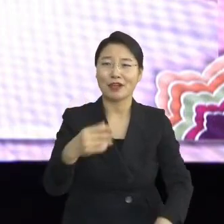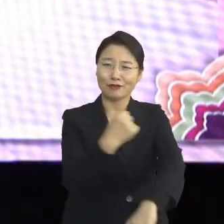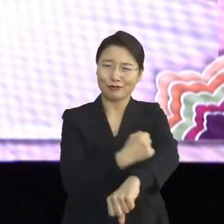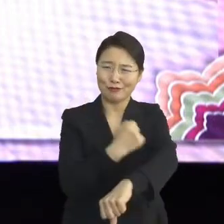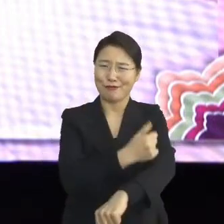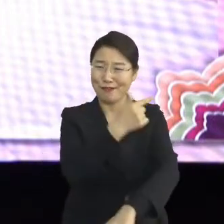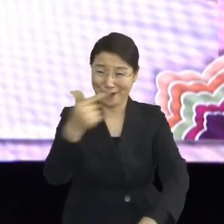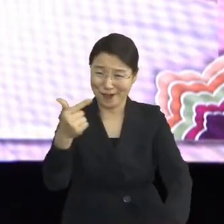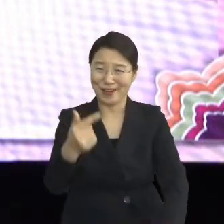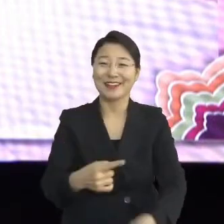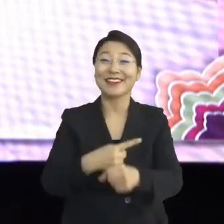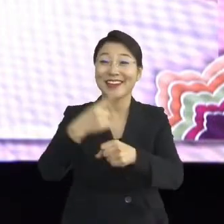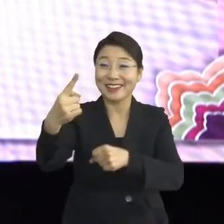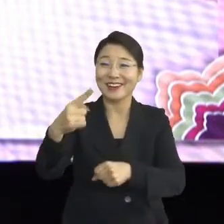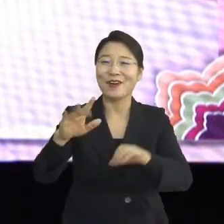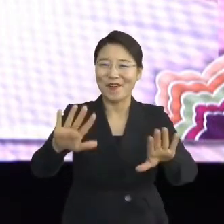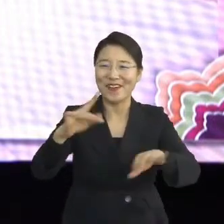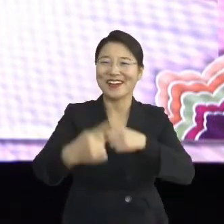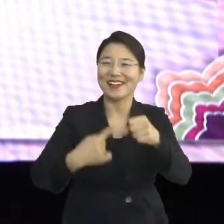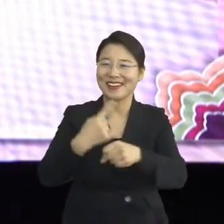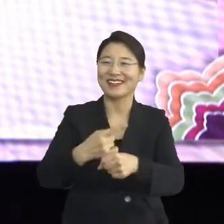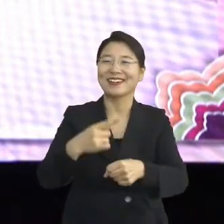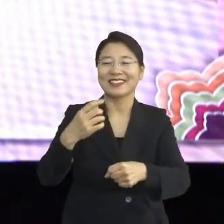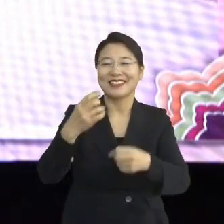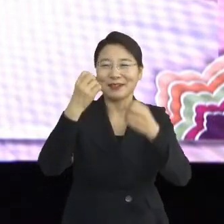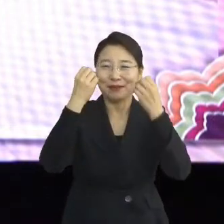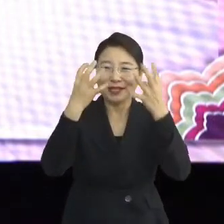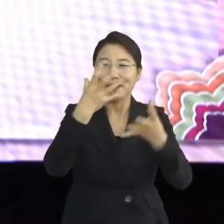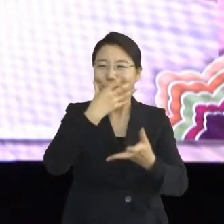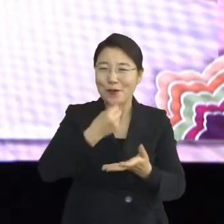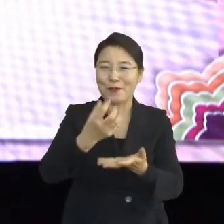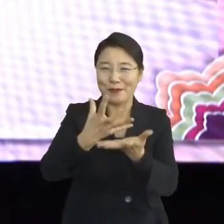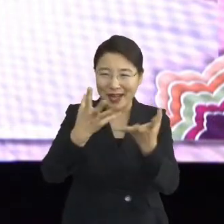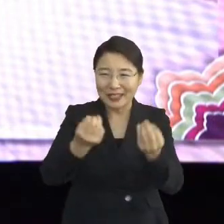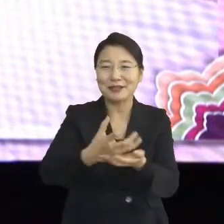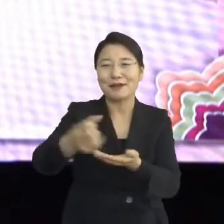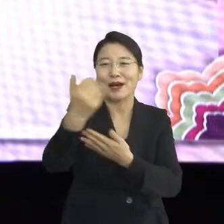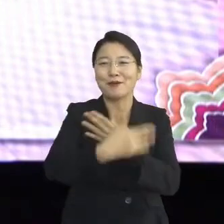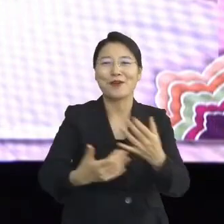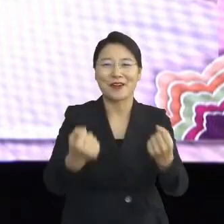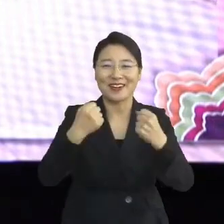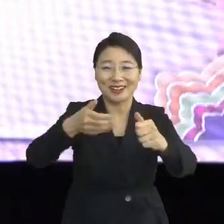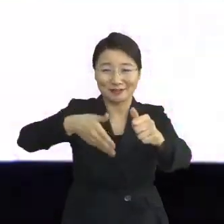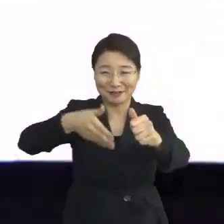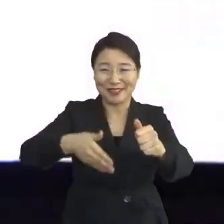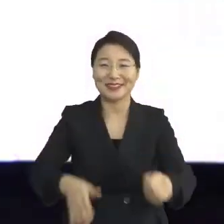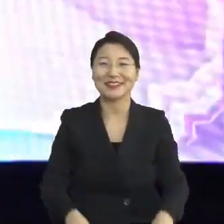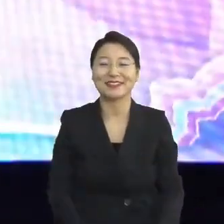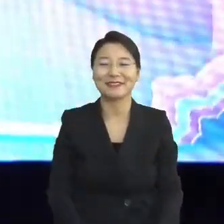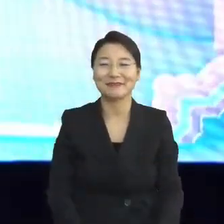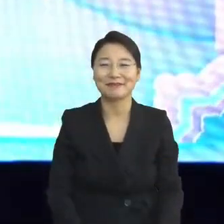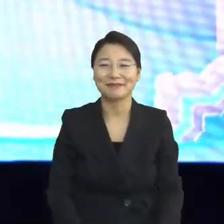고생하셨고 2024년 새해 복 많이 받으시고 모두들 건강하십시오.